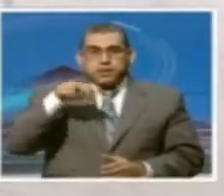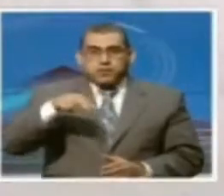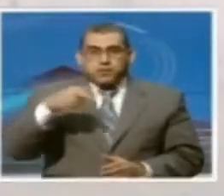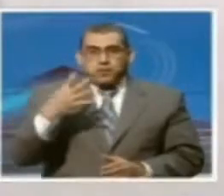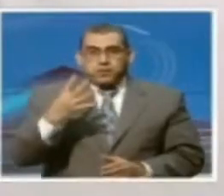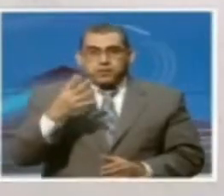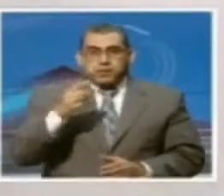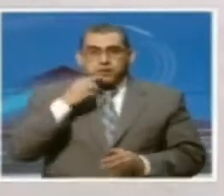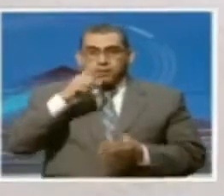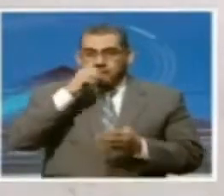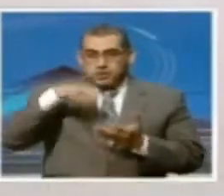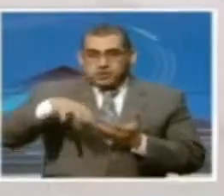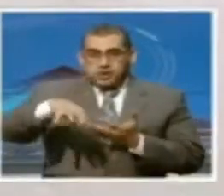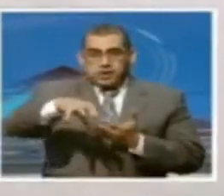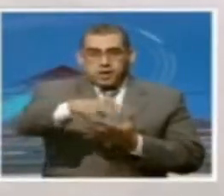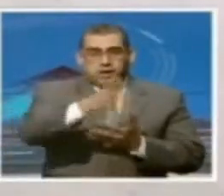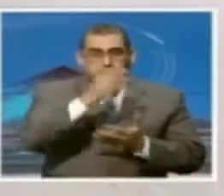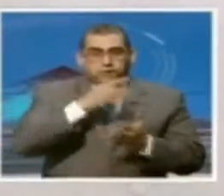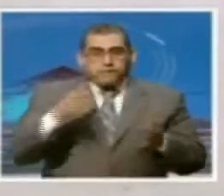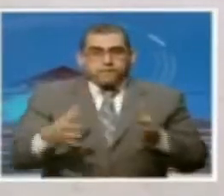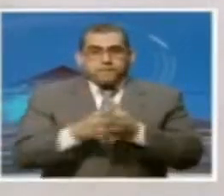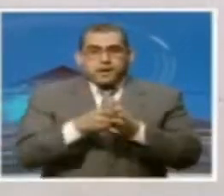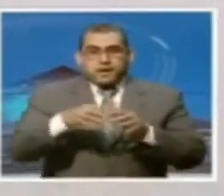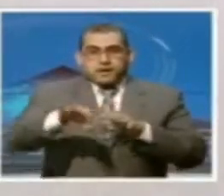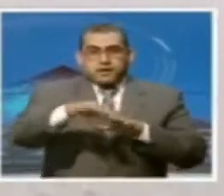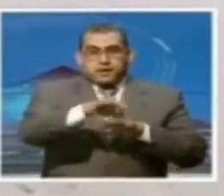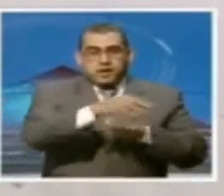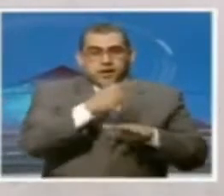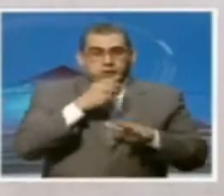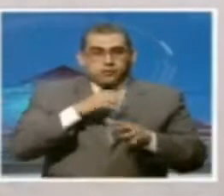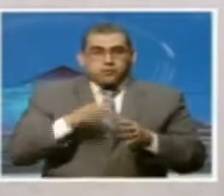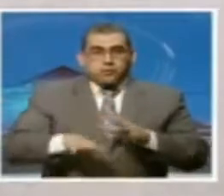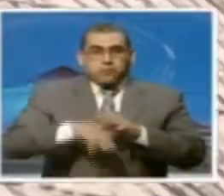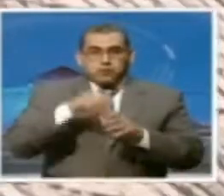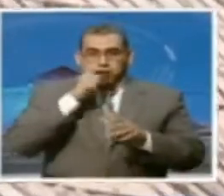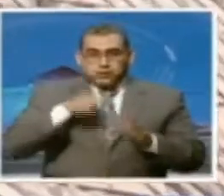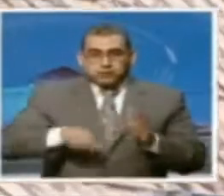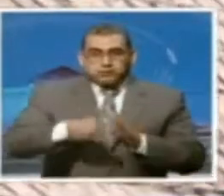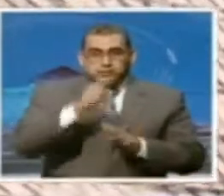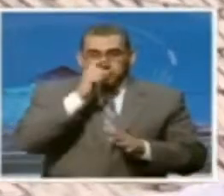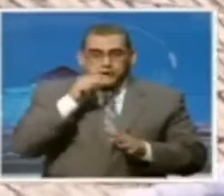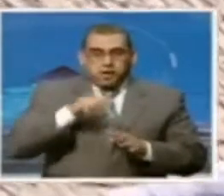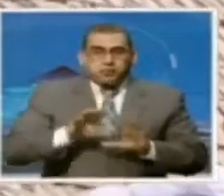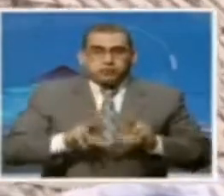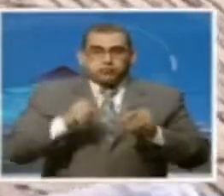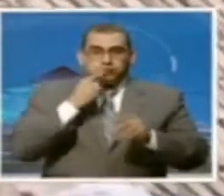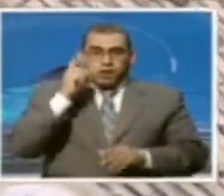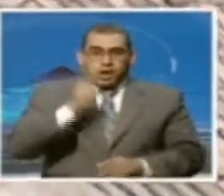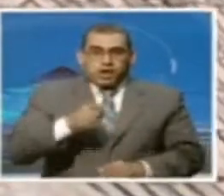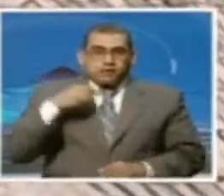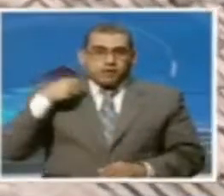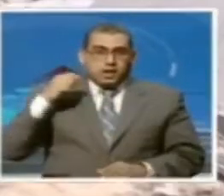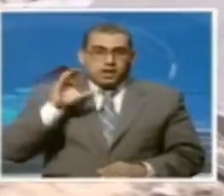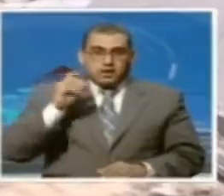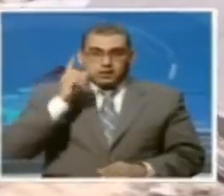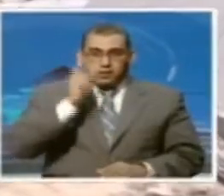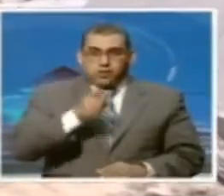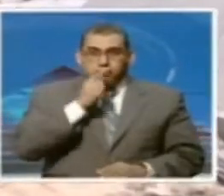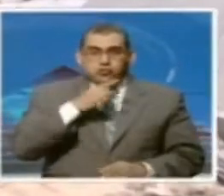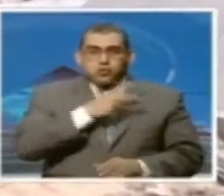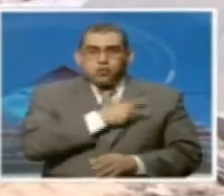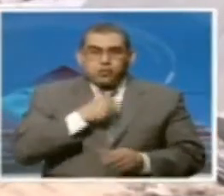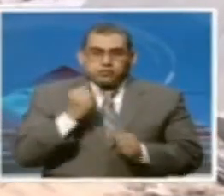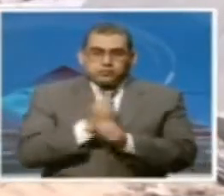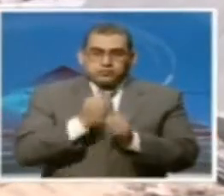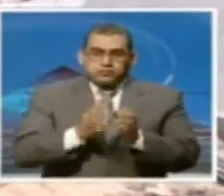و148 عزبة وتابع ضمن المشروع القومي لتنمية الريف، بناء على توجيهات رئاسية تعمل الدولة على